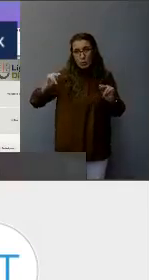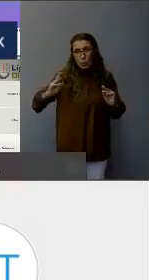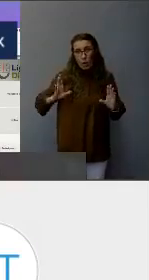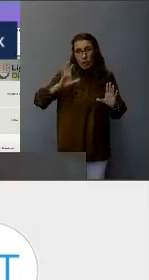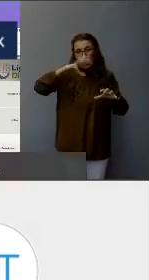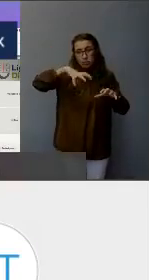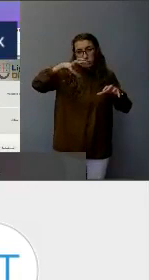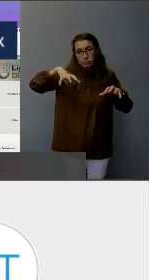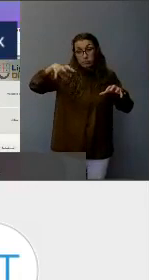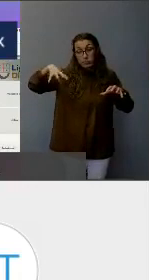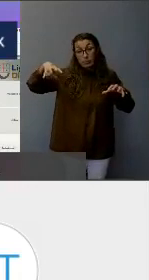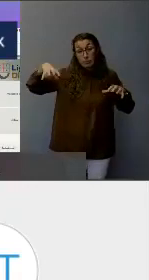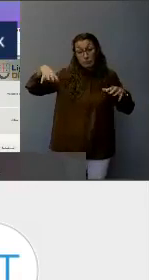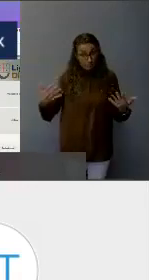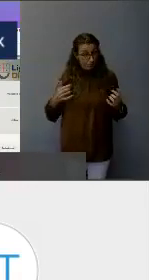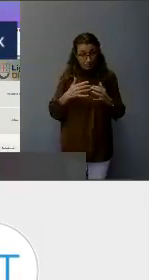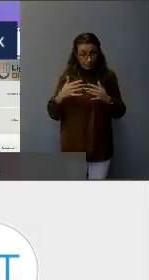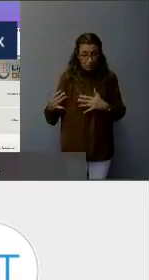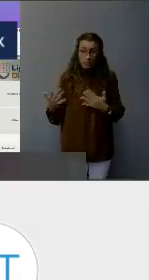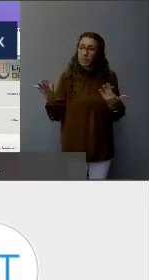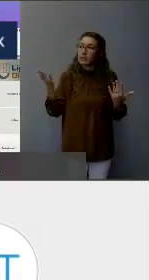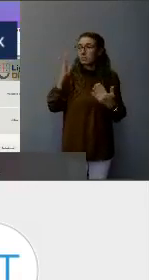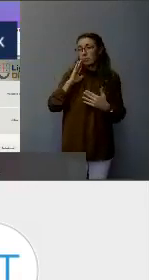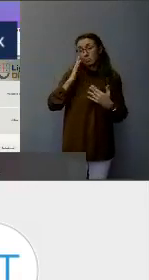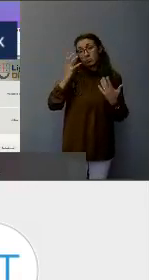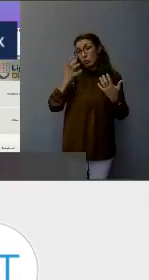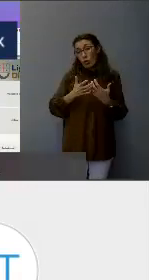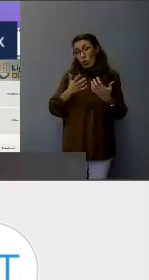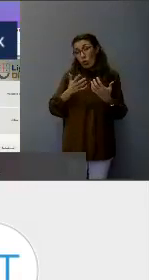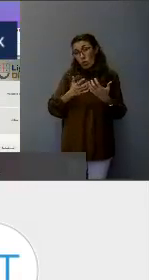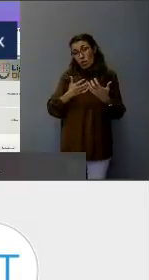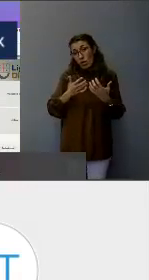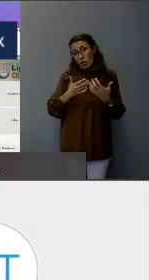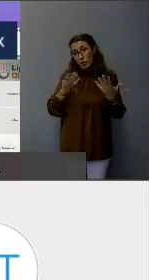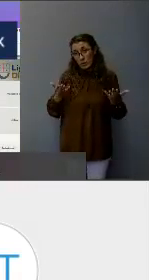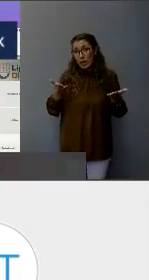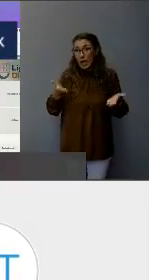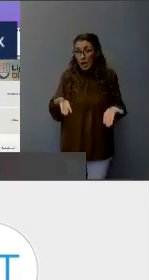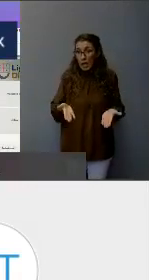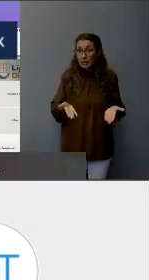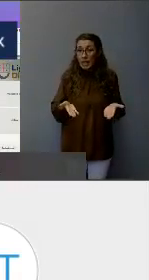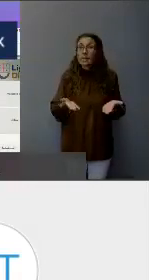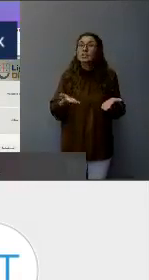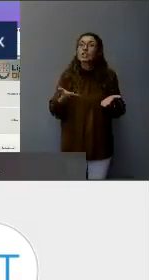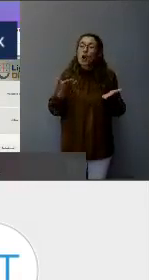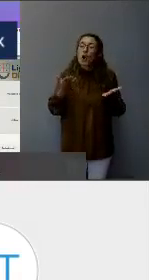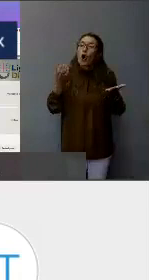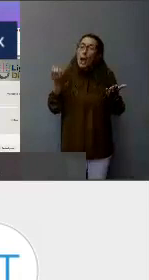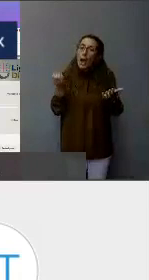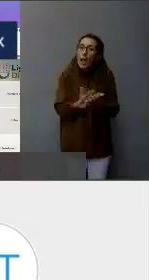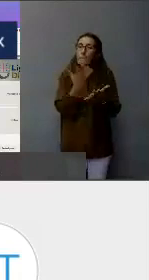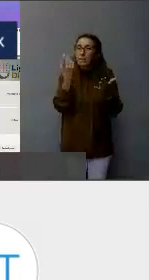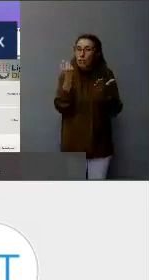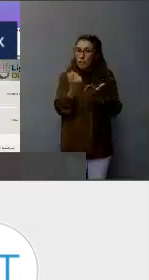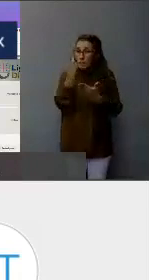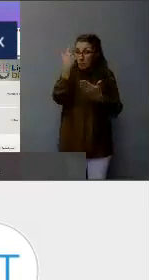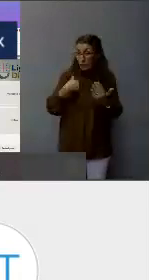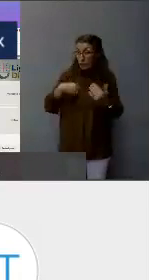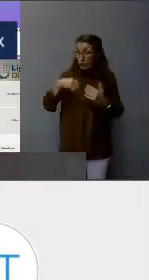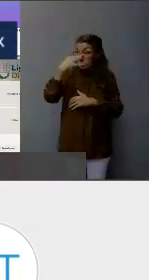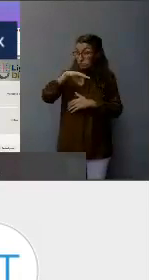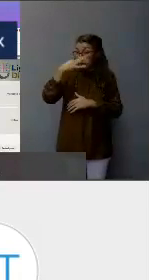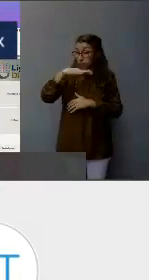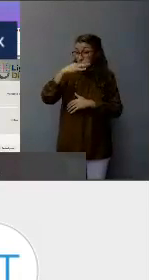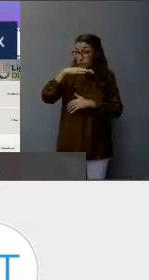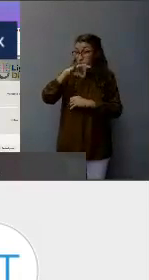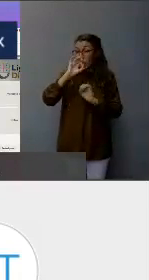quindi colleghi a beta vostre mani i pazzi rilevanti di questa relazione e